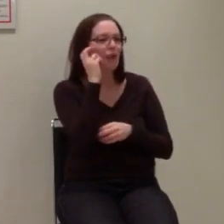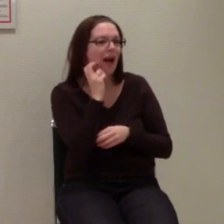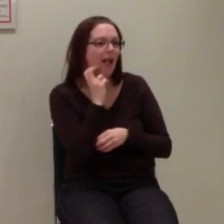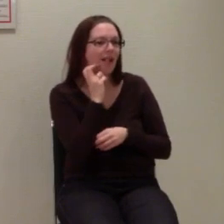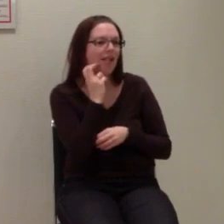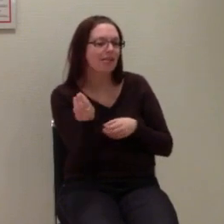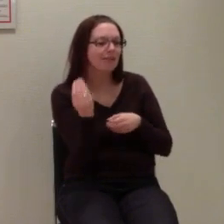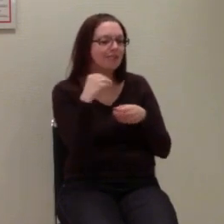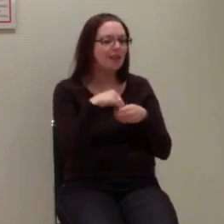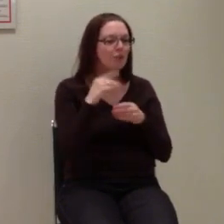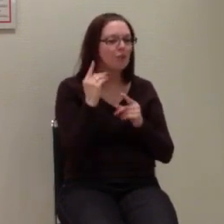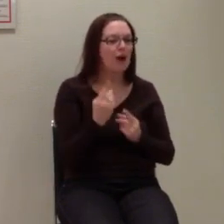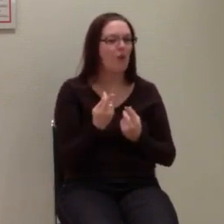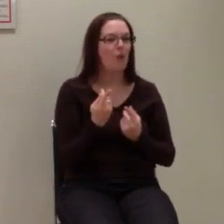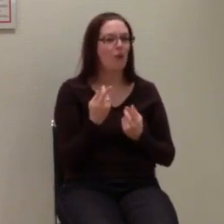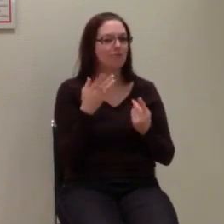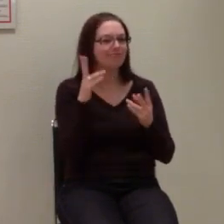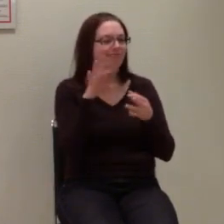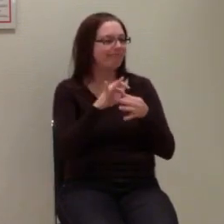so viel auch noch rein. Das ist jetzt nicht